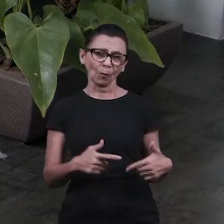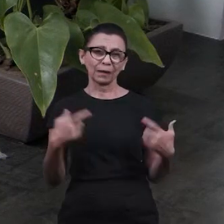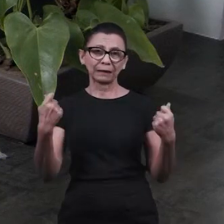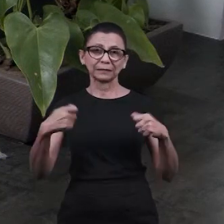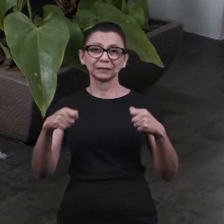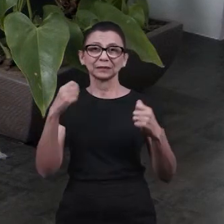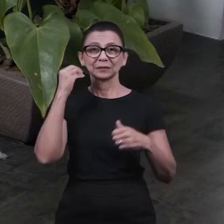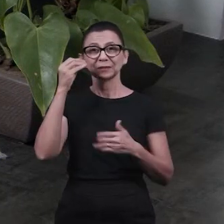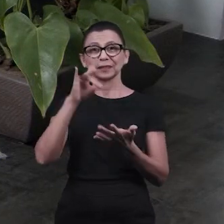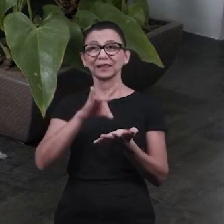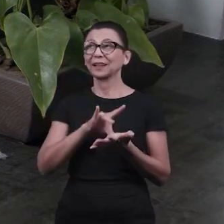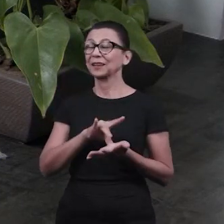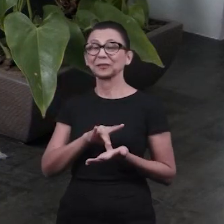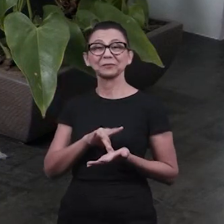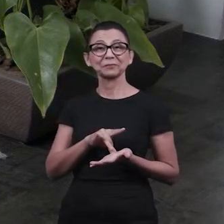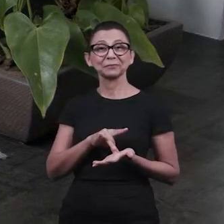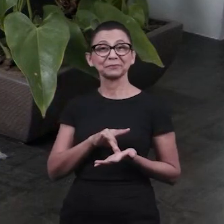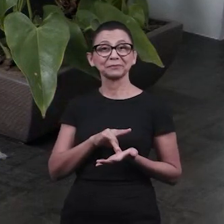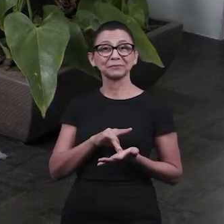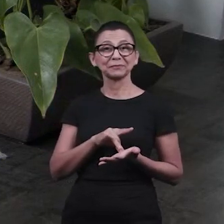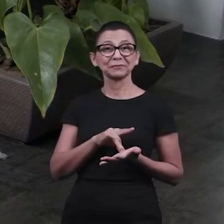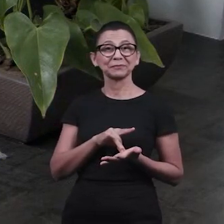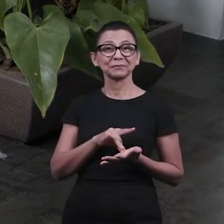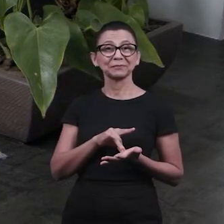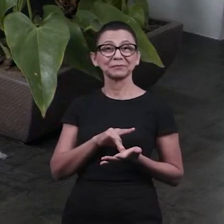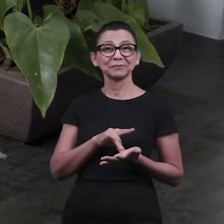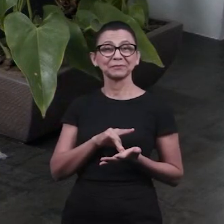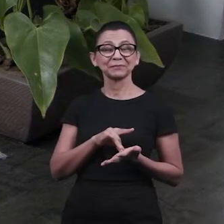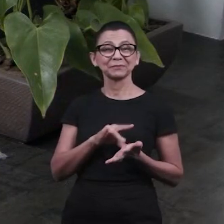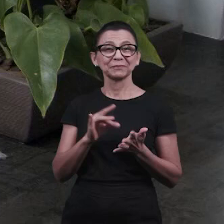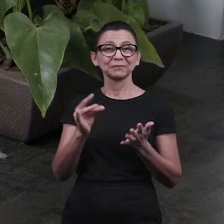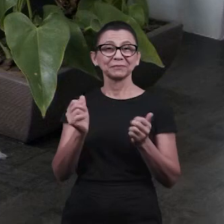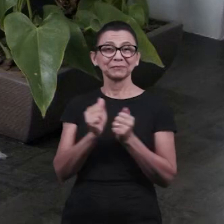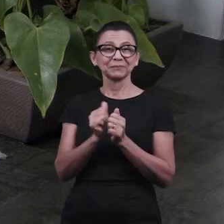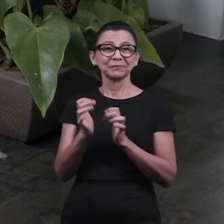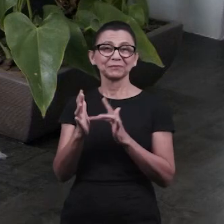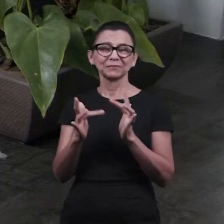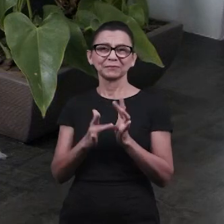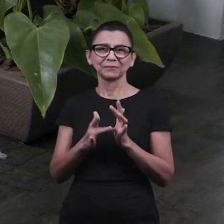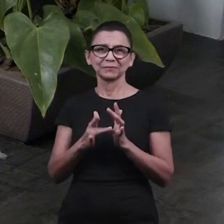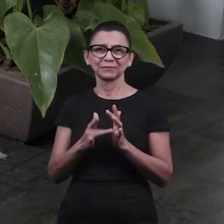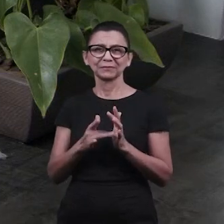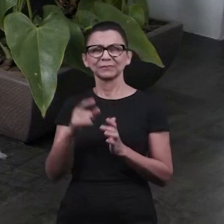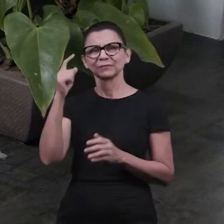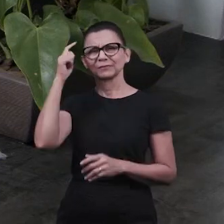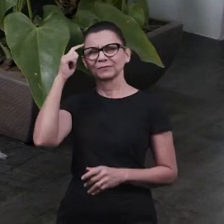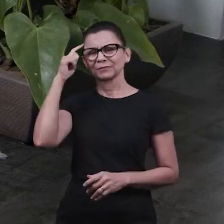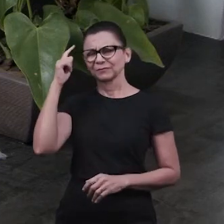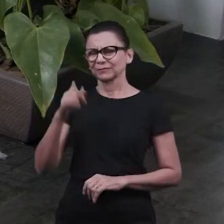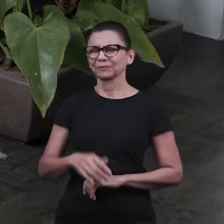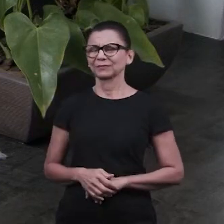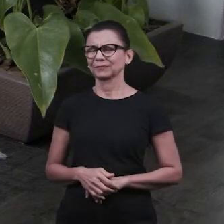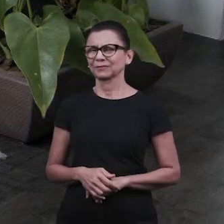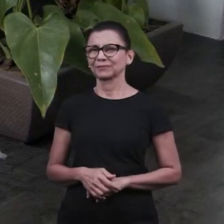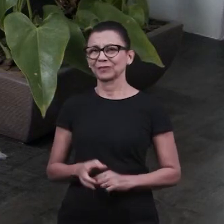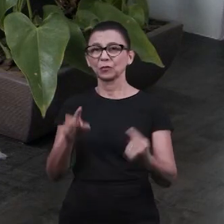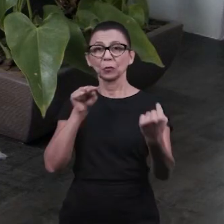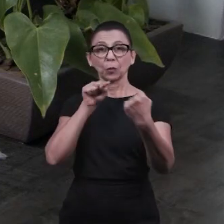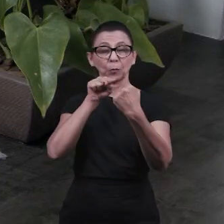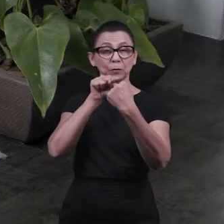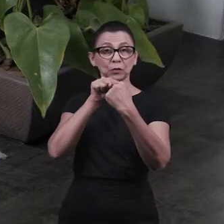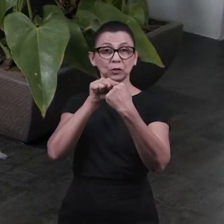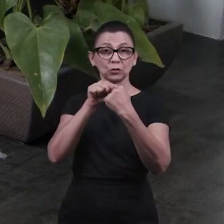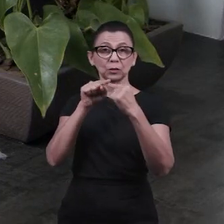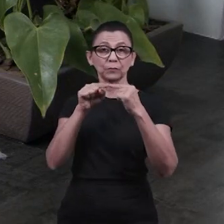Et c'est le temps de vivre une expérience réelle avec lui. L'objectif ici dans la formation de notre l'évangile éternel est de